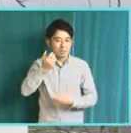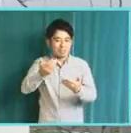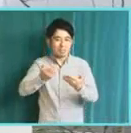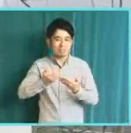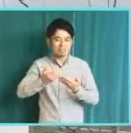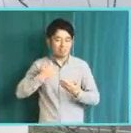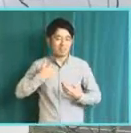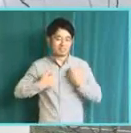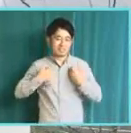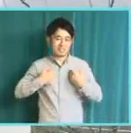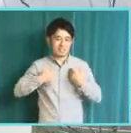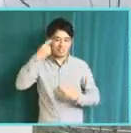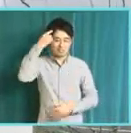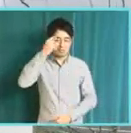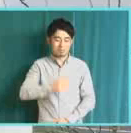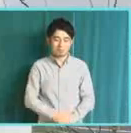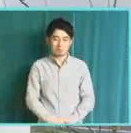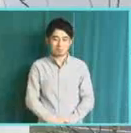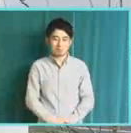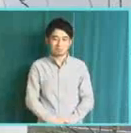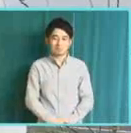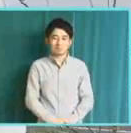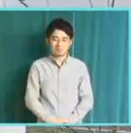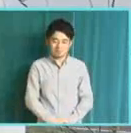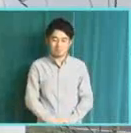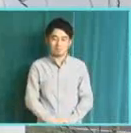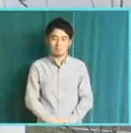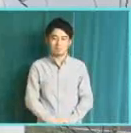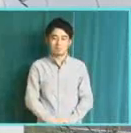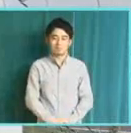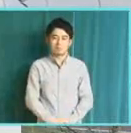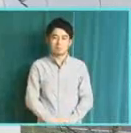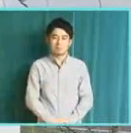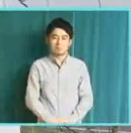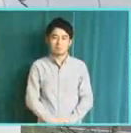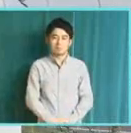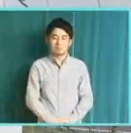もすごい嬉しいなって思って、それがやりがいにつながります